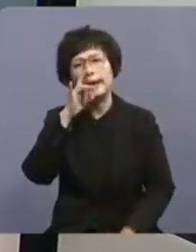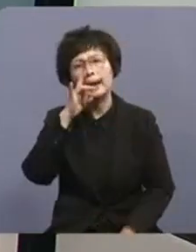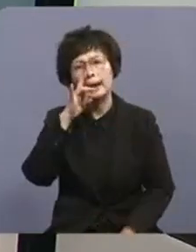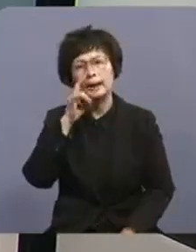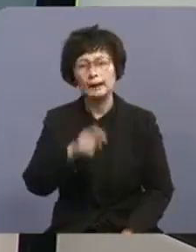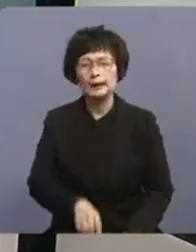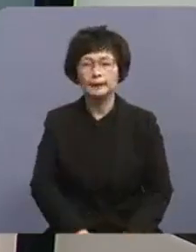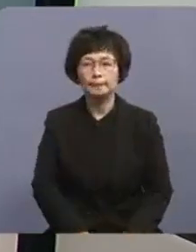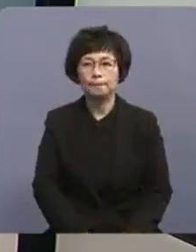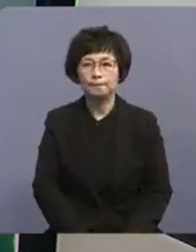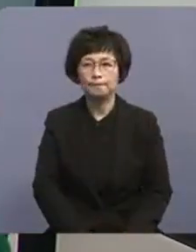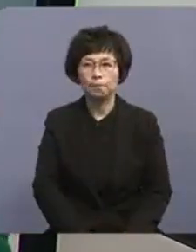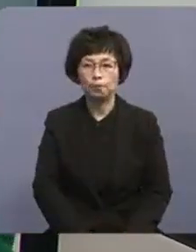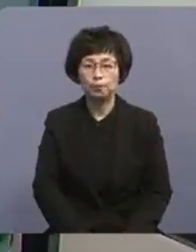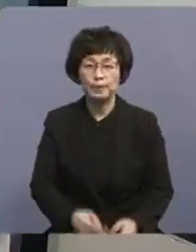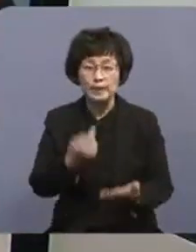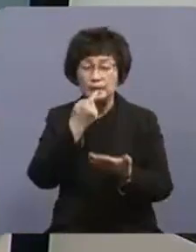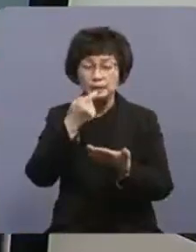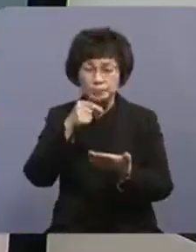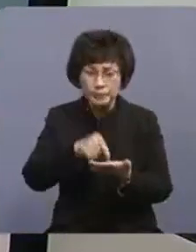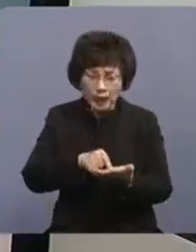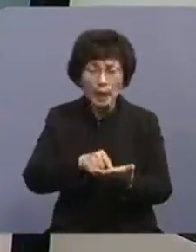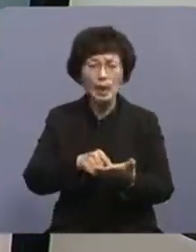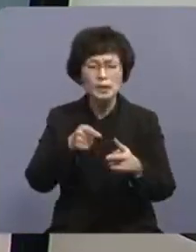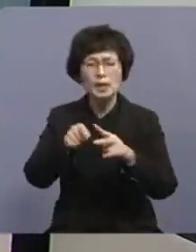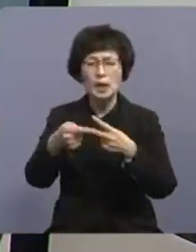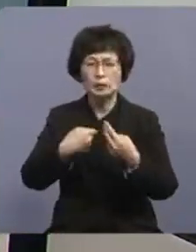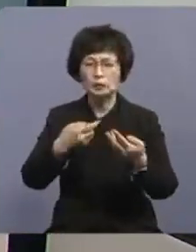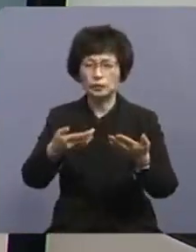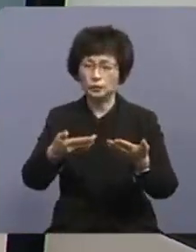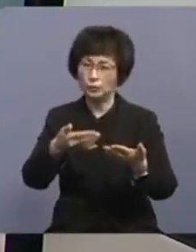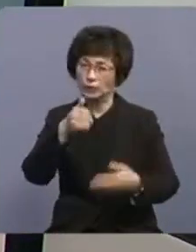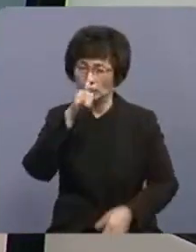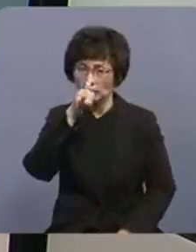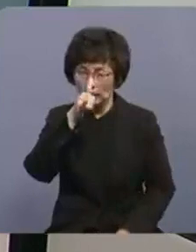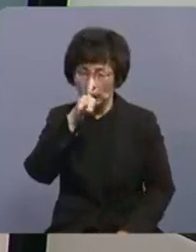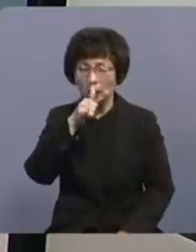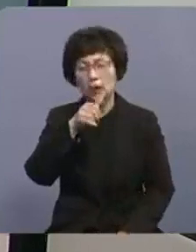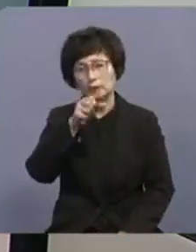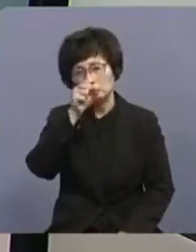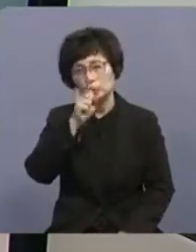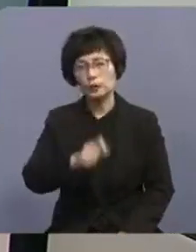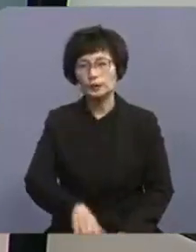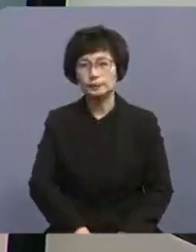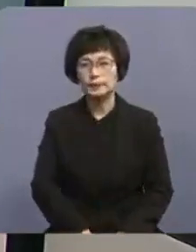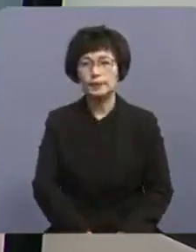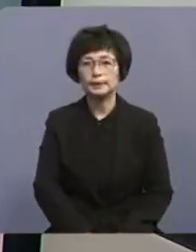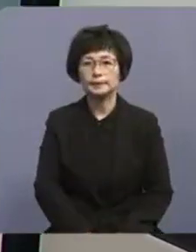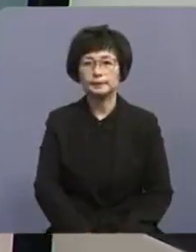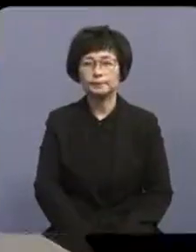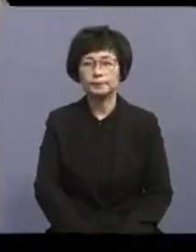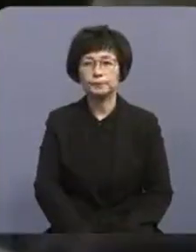가는데 좀 쉽게 알아먹도록 이렇게 해주시면 좋겠습니다